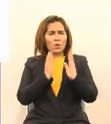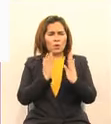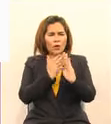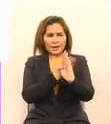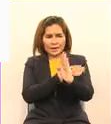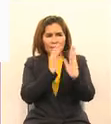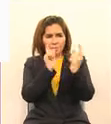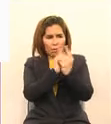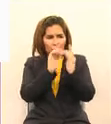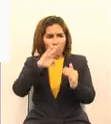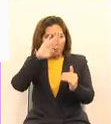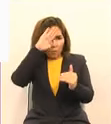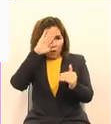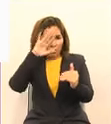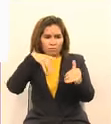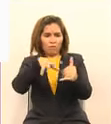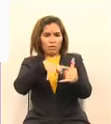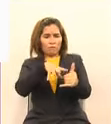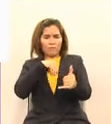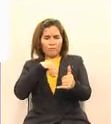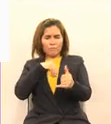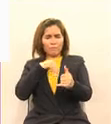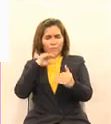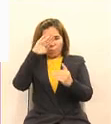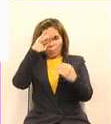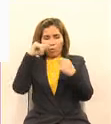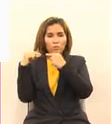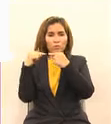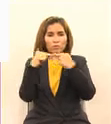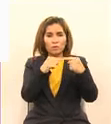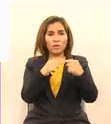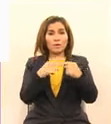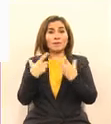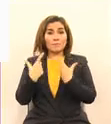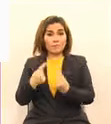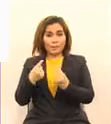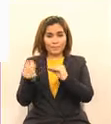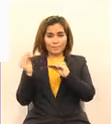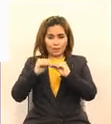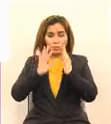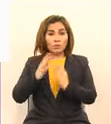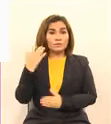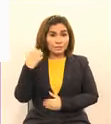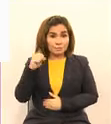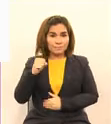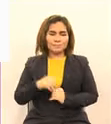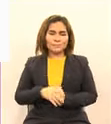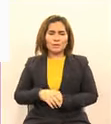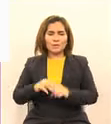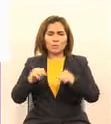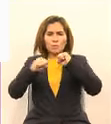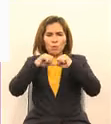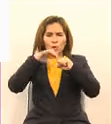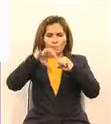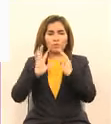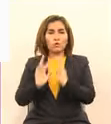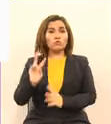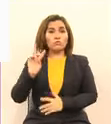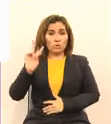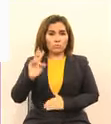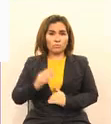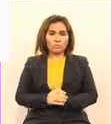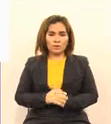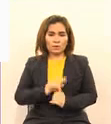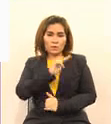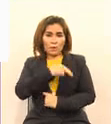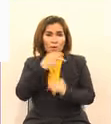านี้รับการยืนยันนะฮะก็มีสารบันเทิงมาอีก10รายนะครับสนามมวย2รายนะครับบุคลาก